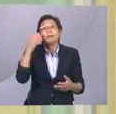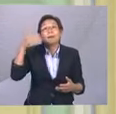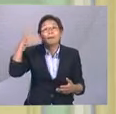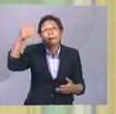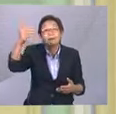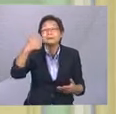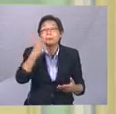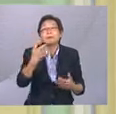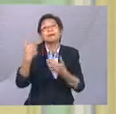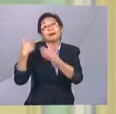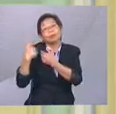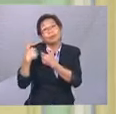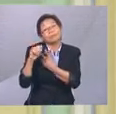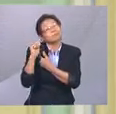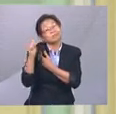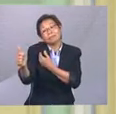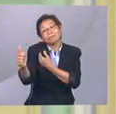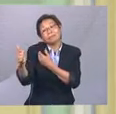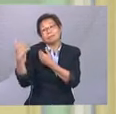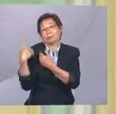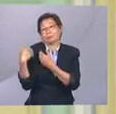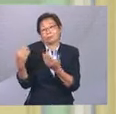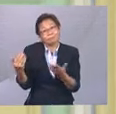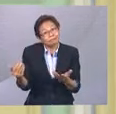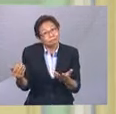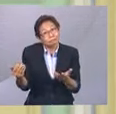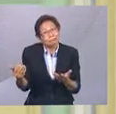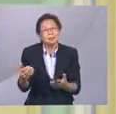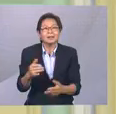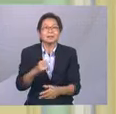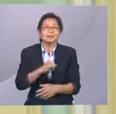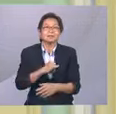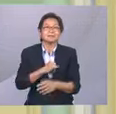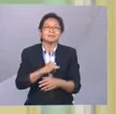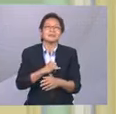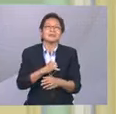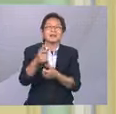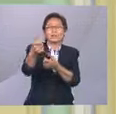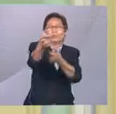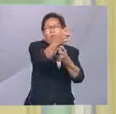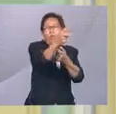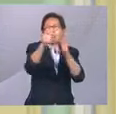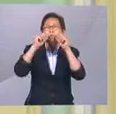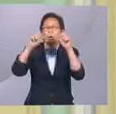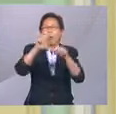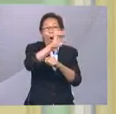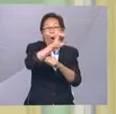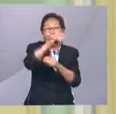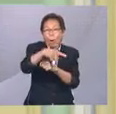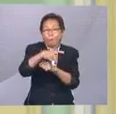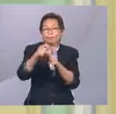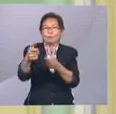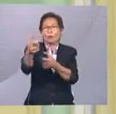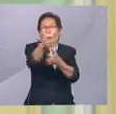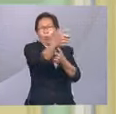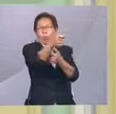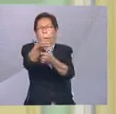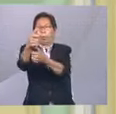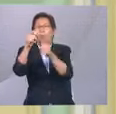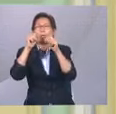diri sedih Hai sanitasi awam of sanitasi awam